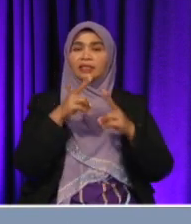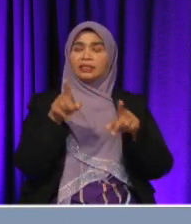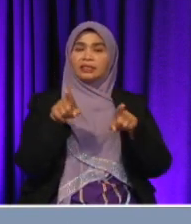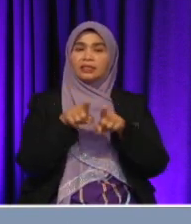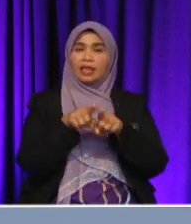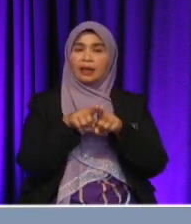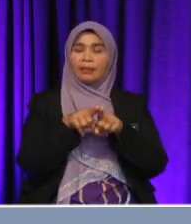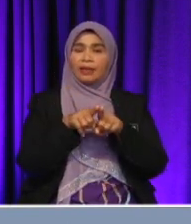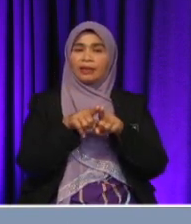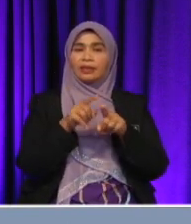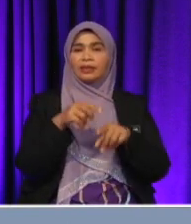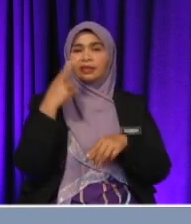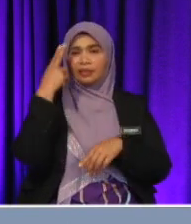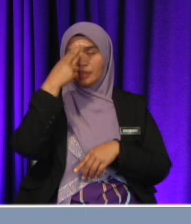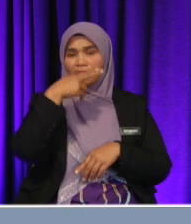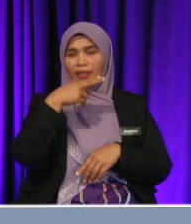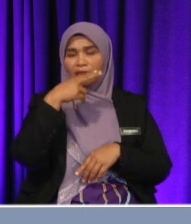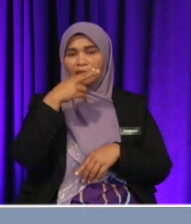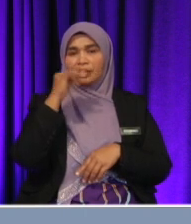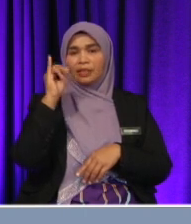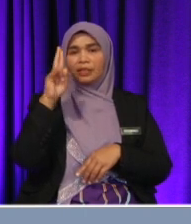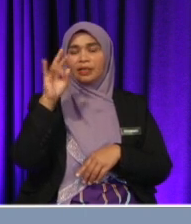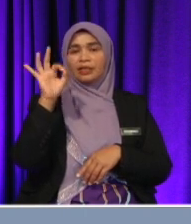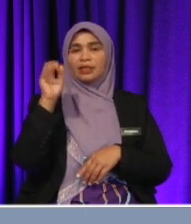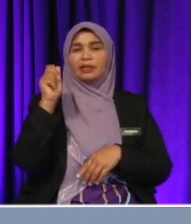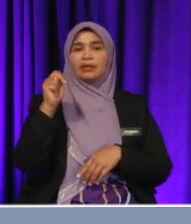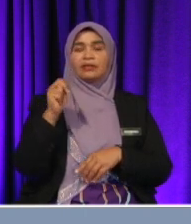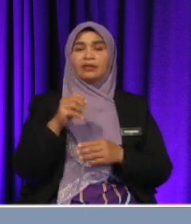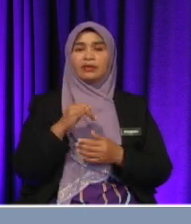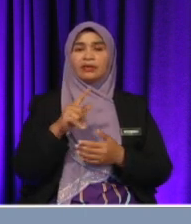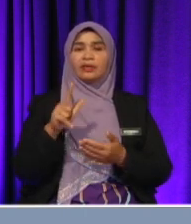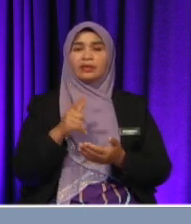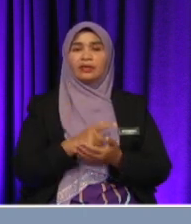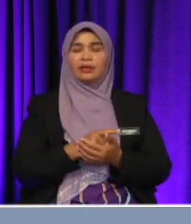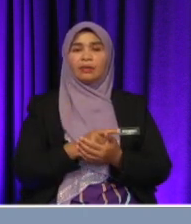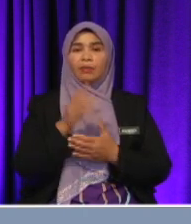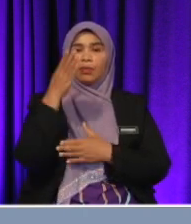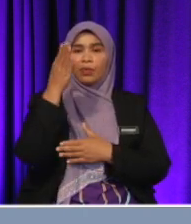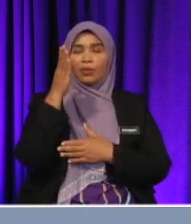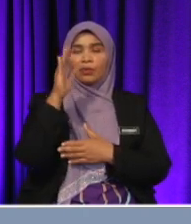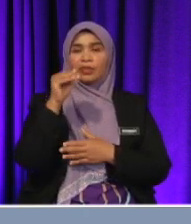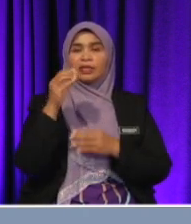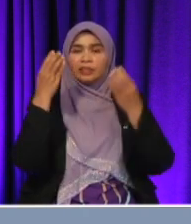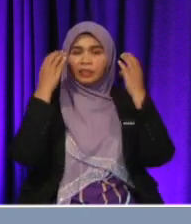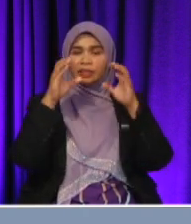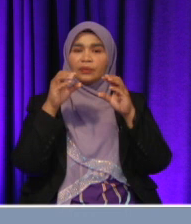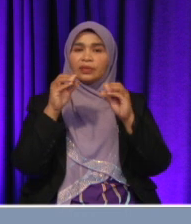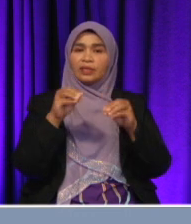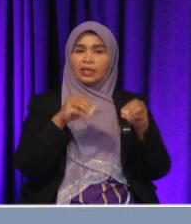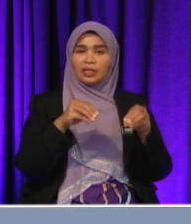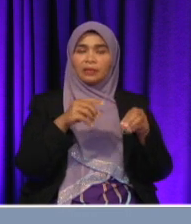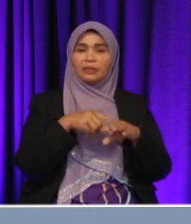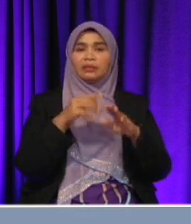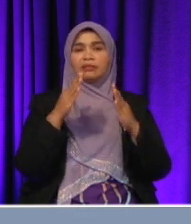dihadapan Irfan adalah pokok cactus yang cegukan nama di rumah sebab tunjukkan kepada murid-murid